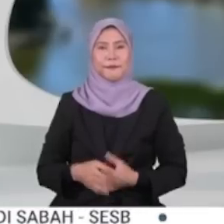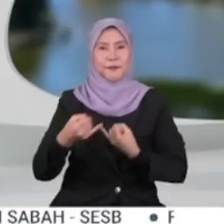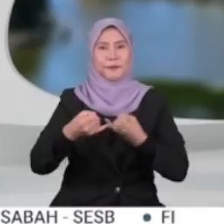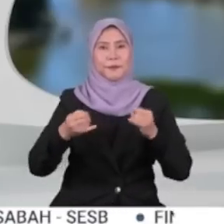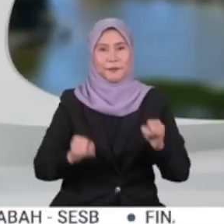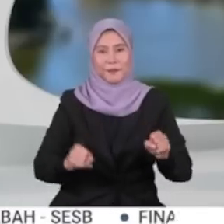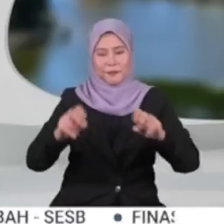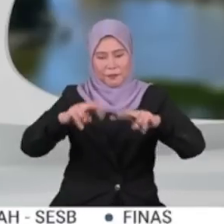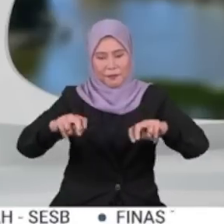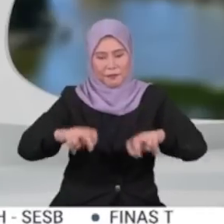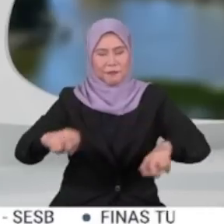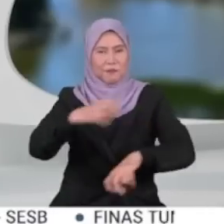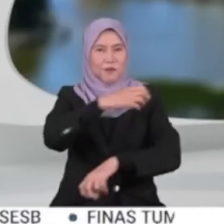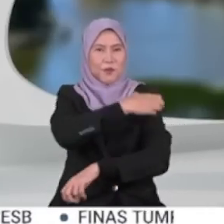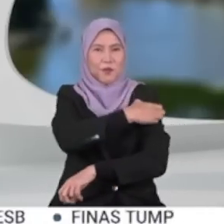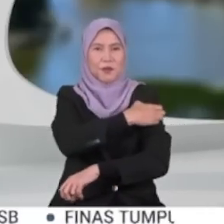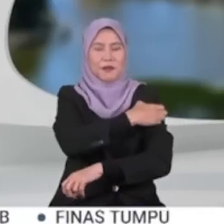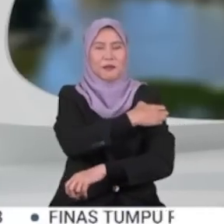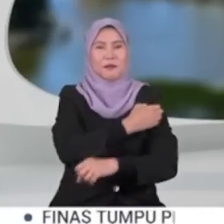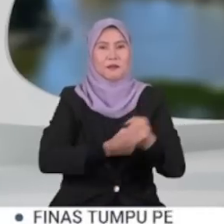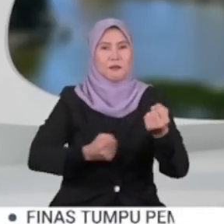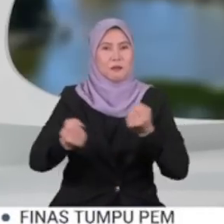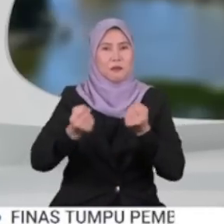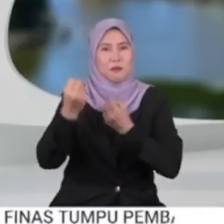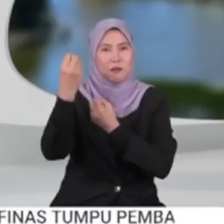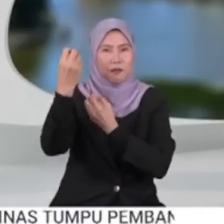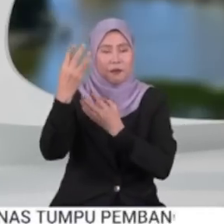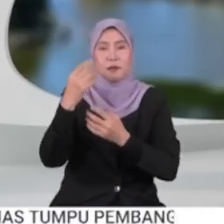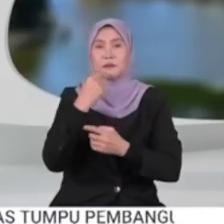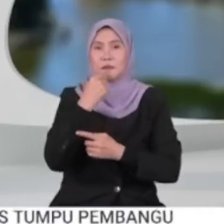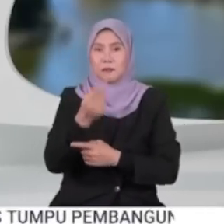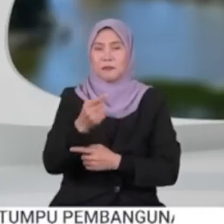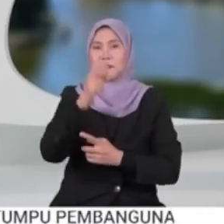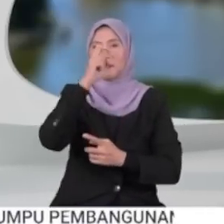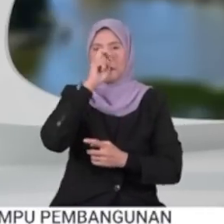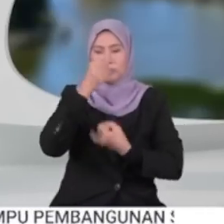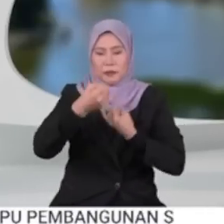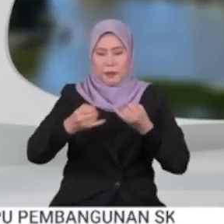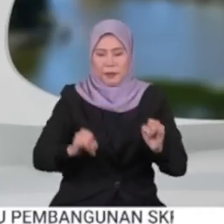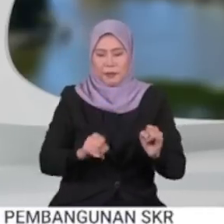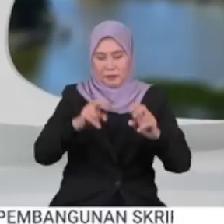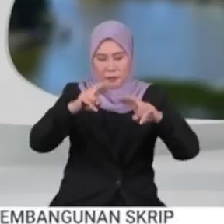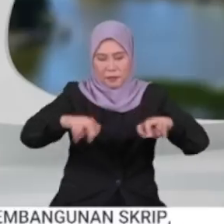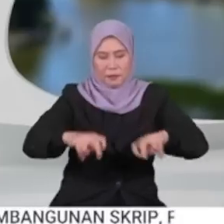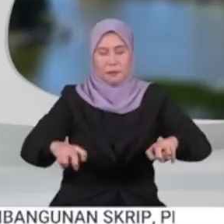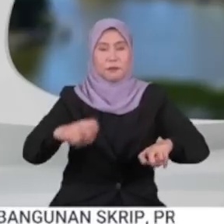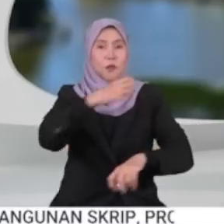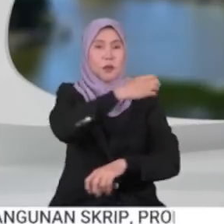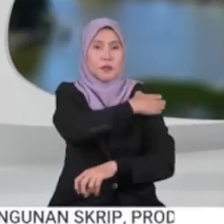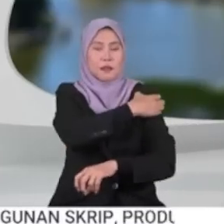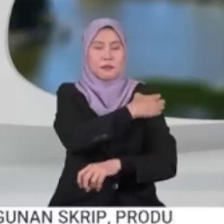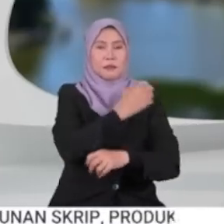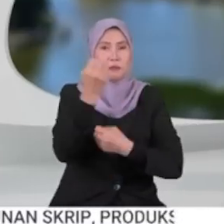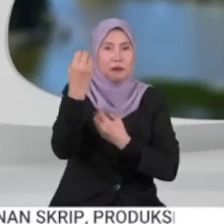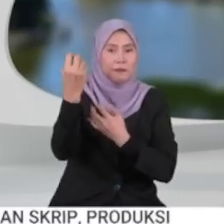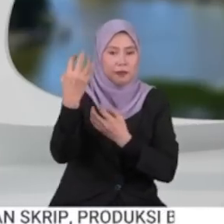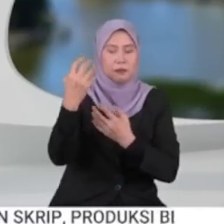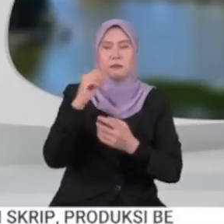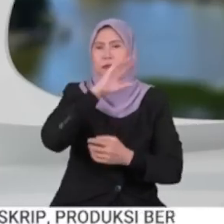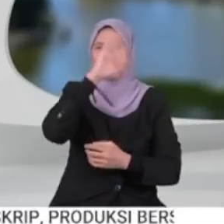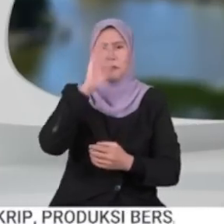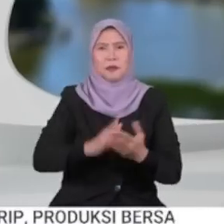Jabatan Siasatan dan Penguatkuasaan Trafik Kontinjen Sarawak menegaskan Jabatan Siasatan dan Penguatkuasaan Trafik tidak